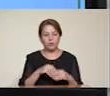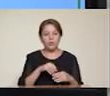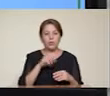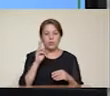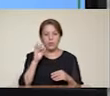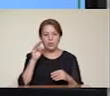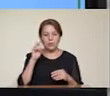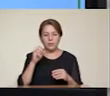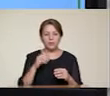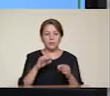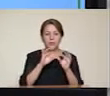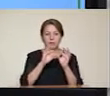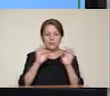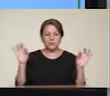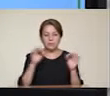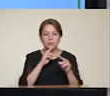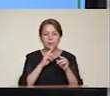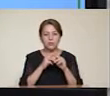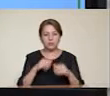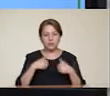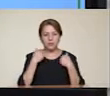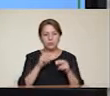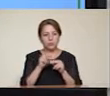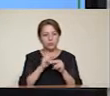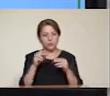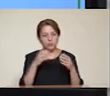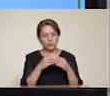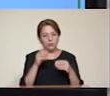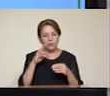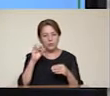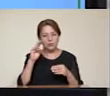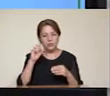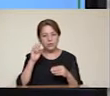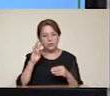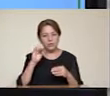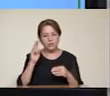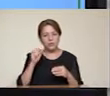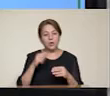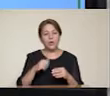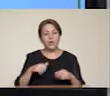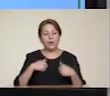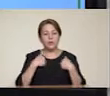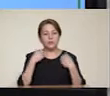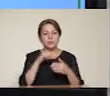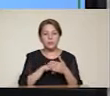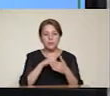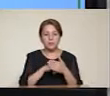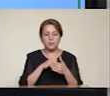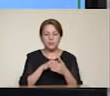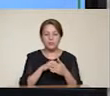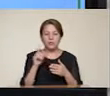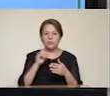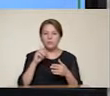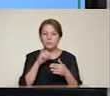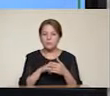jismlarning harakatini o'rgatuvchi bo'lim. Dinamika esa harakatning sababini, nima uchun degan